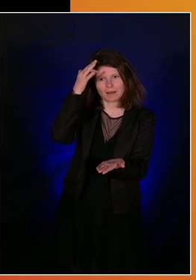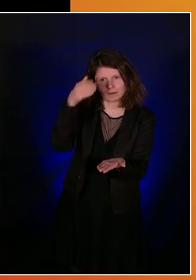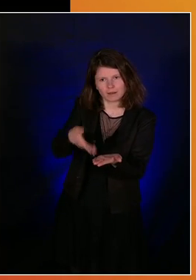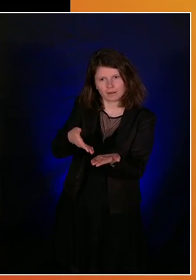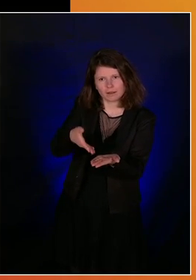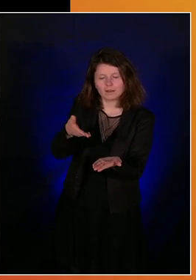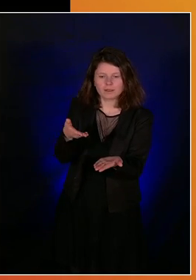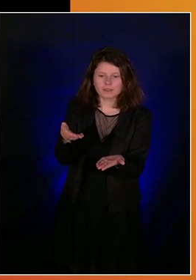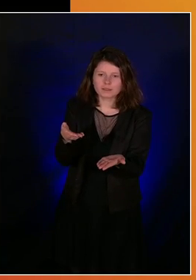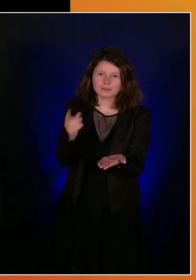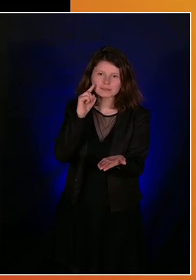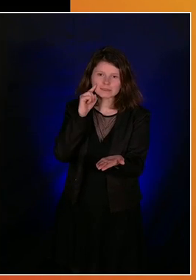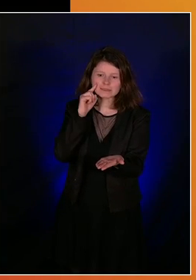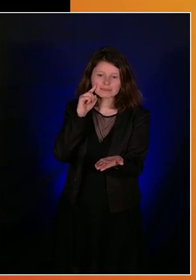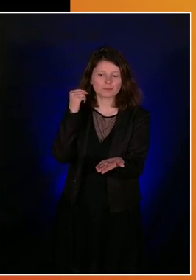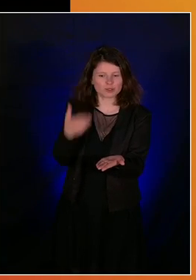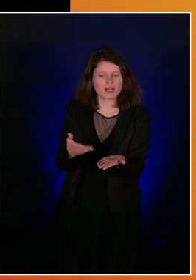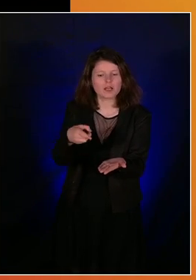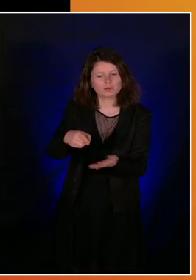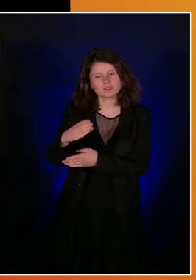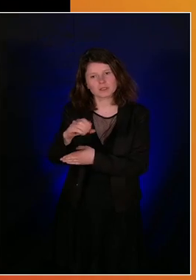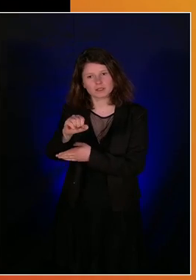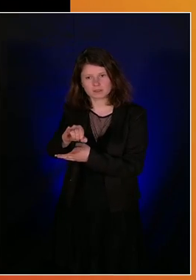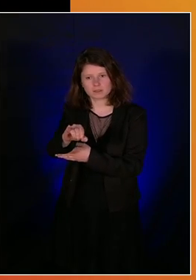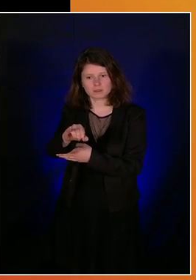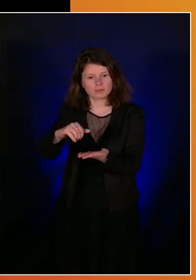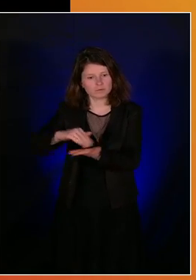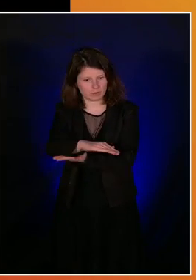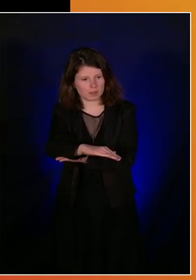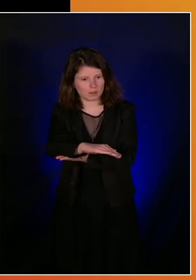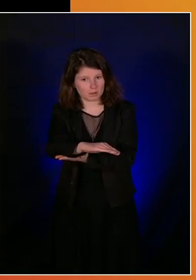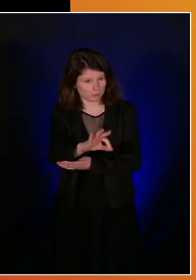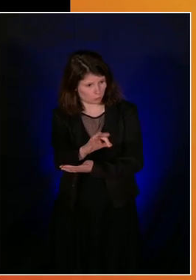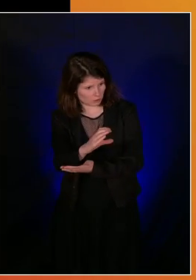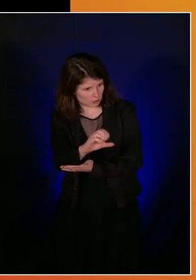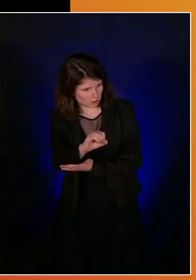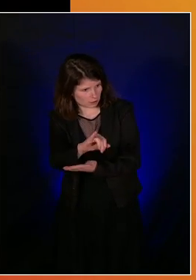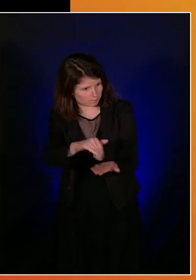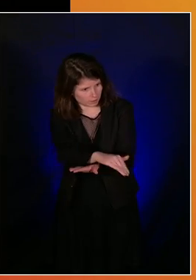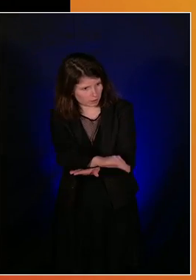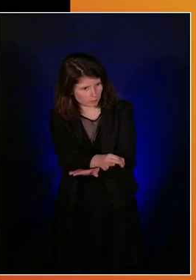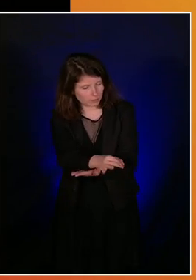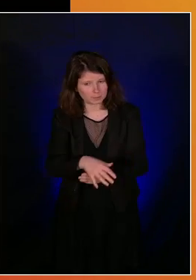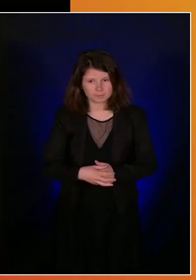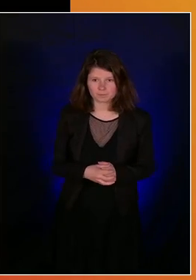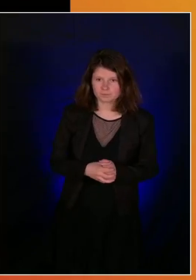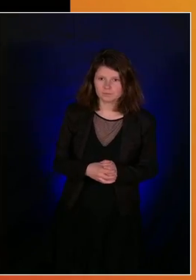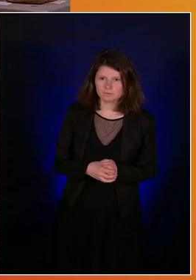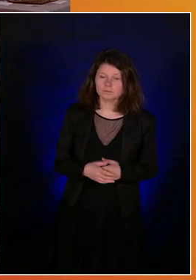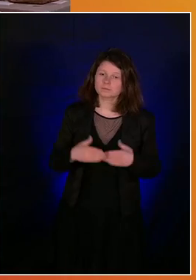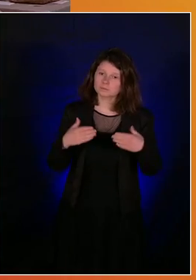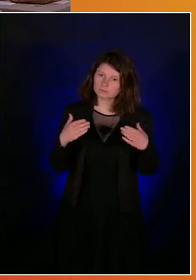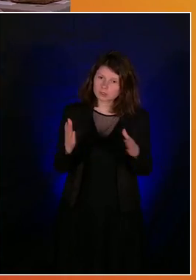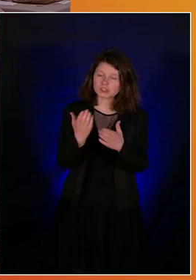de la CSI mais voilà de la non de la CSI de la CSI oui mais bon voilà mais il n'empêche que dans la